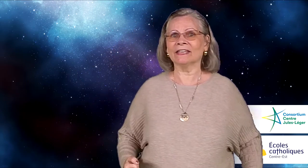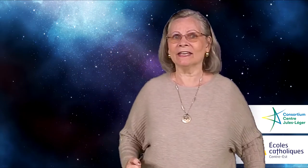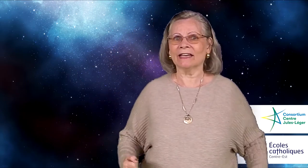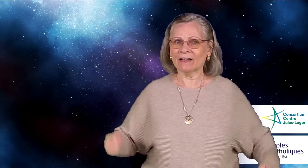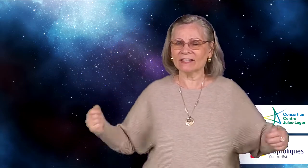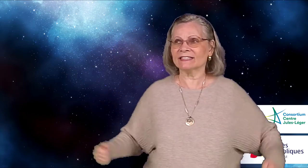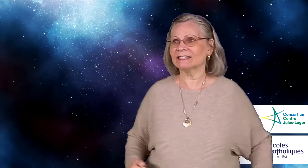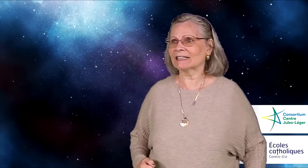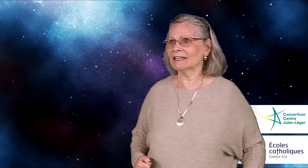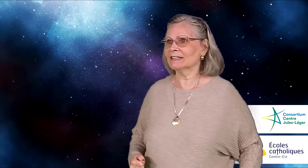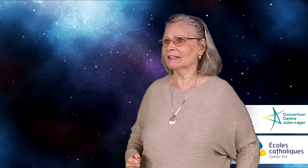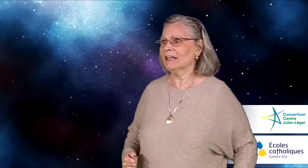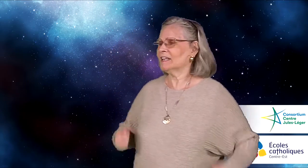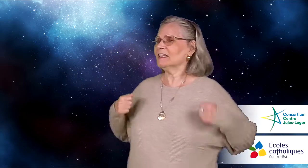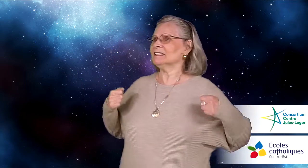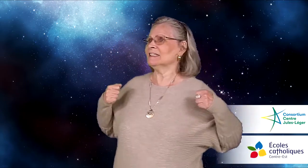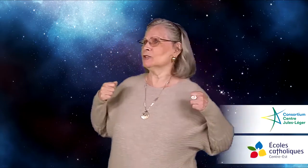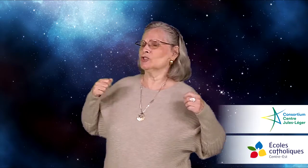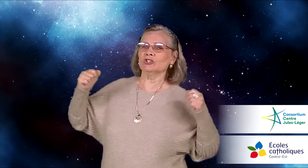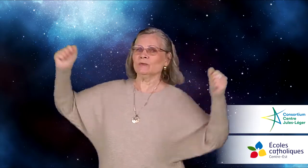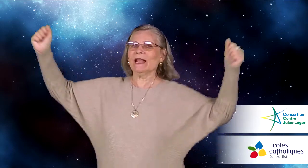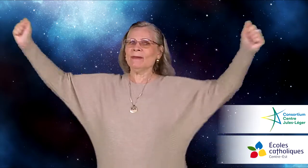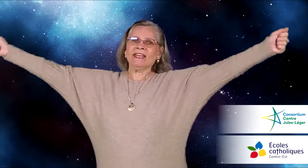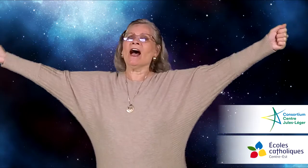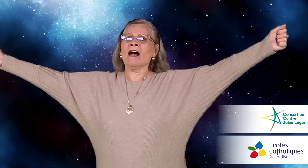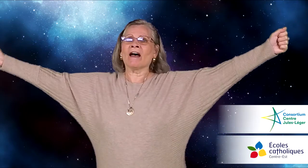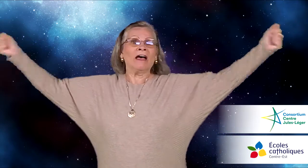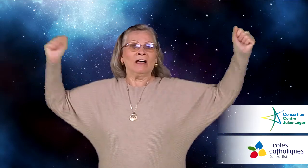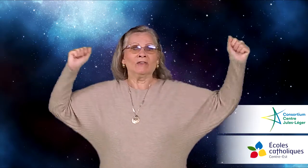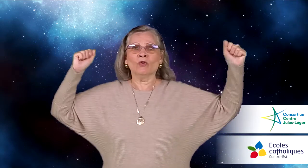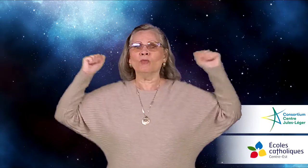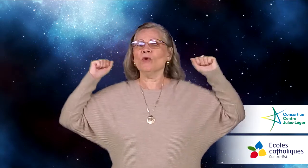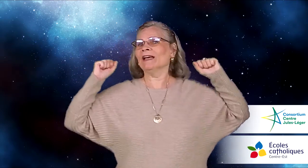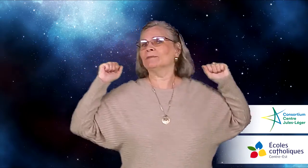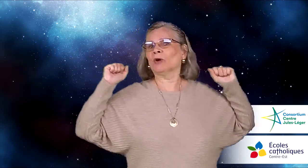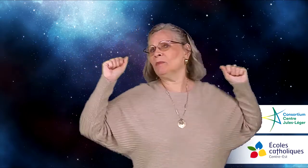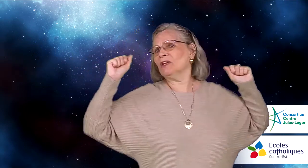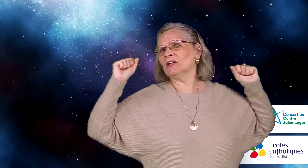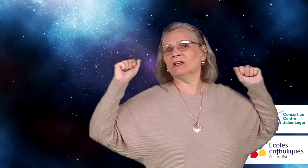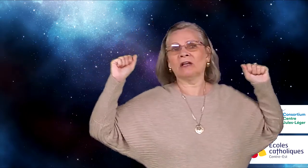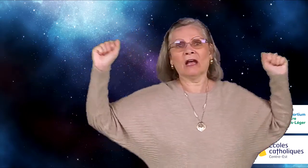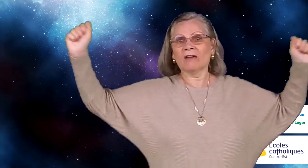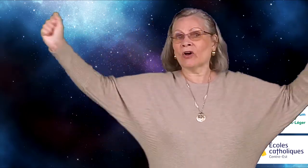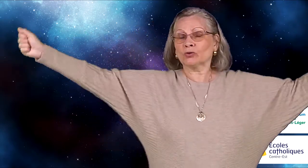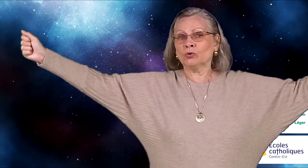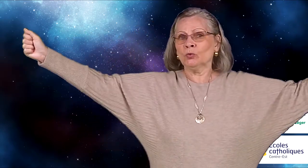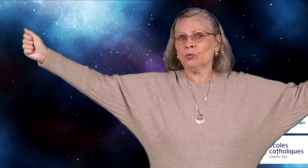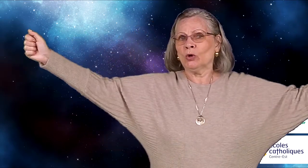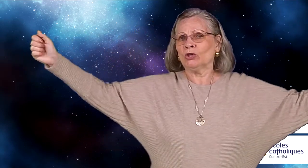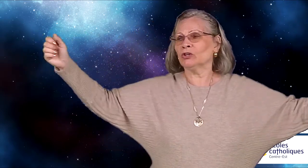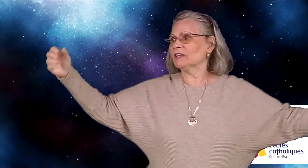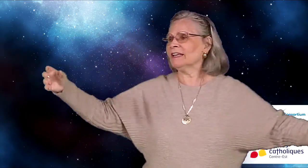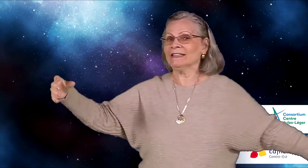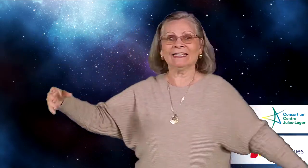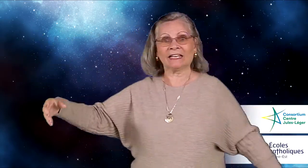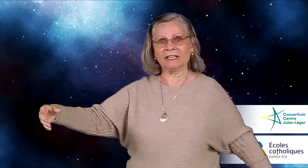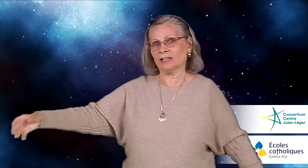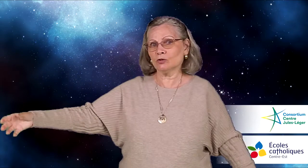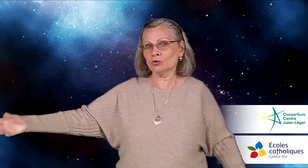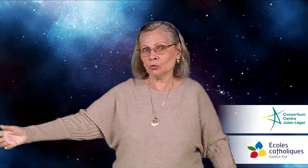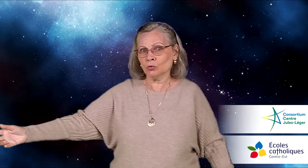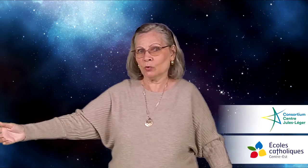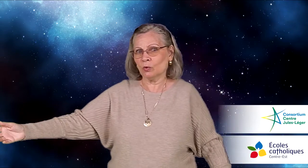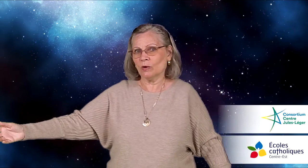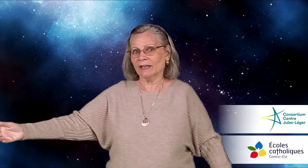qui gagnait avec ses athlètes. Et, elle disait « Je suis la meilleure. Vaut mieux être première avant tout que d'être des